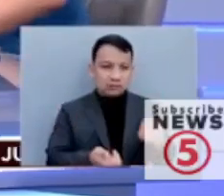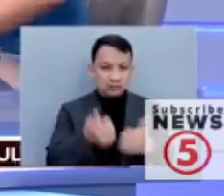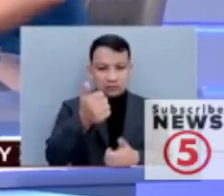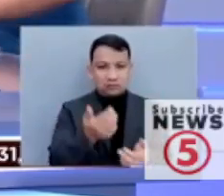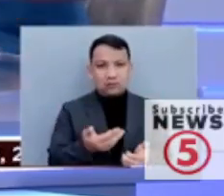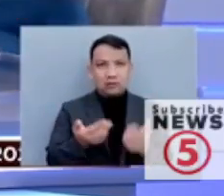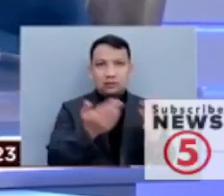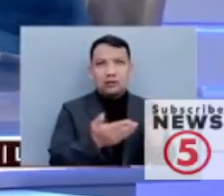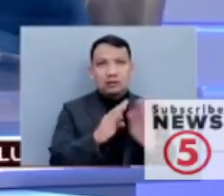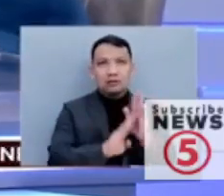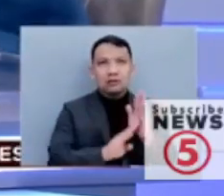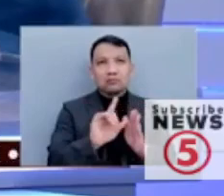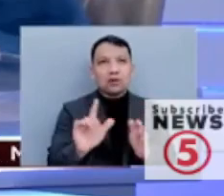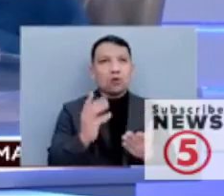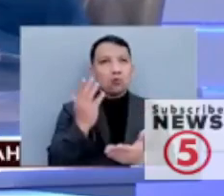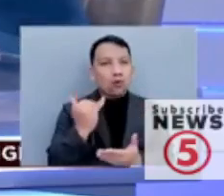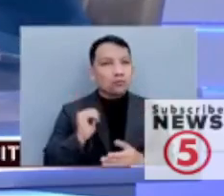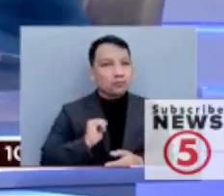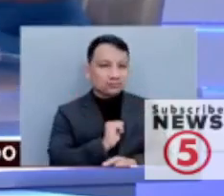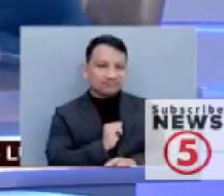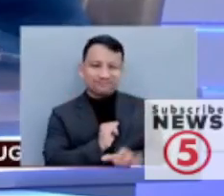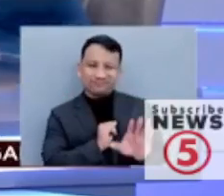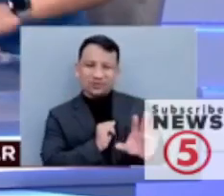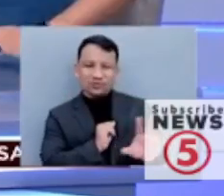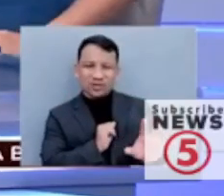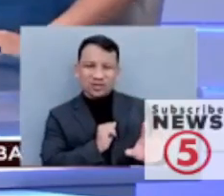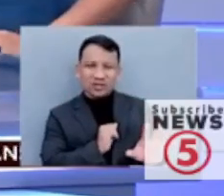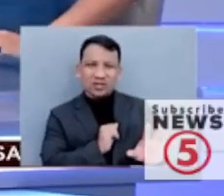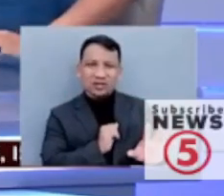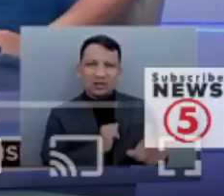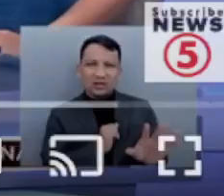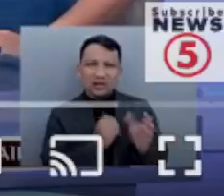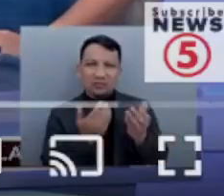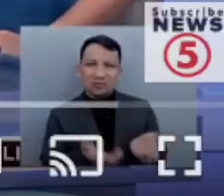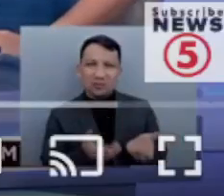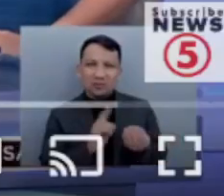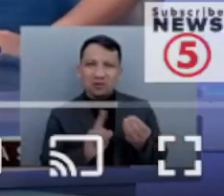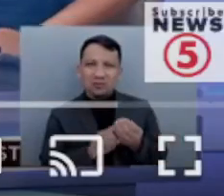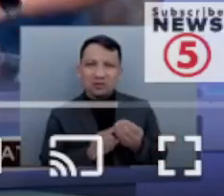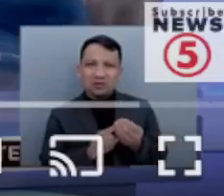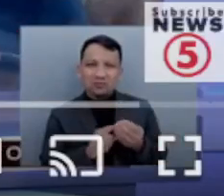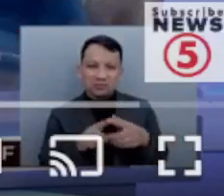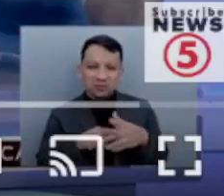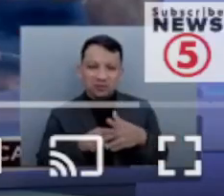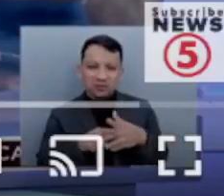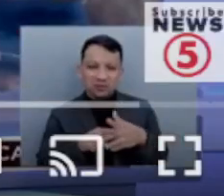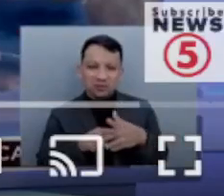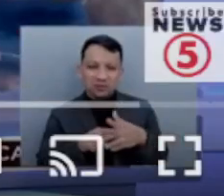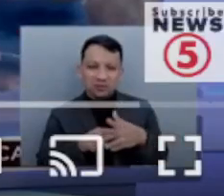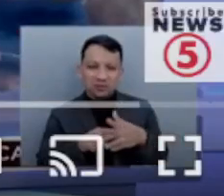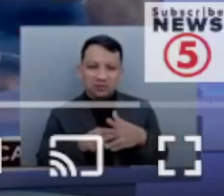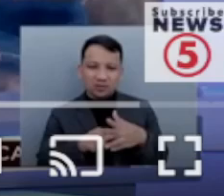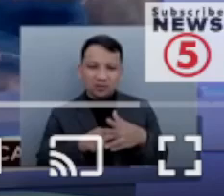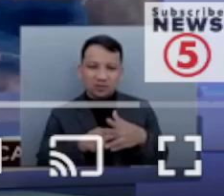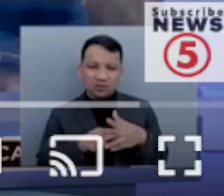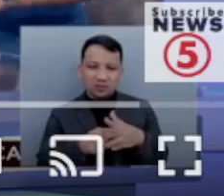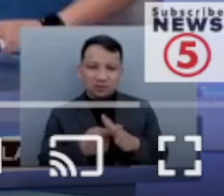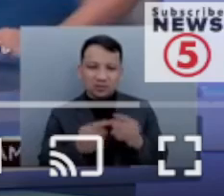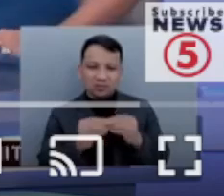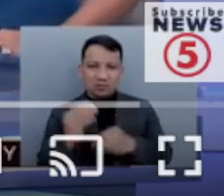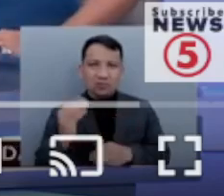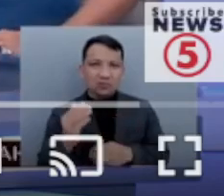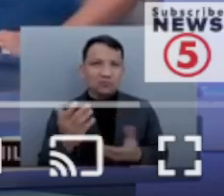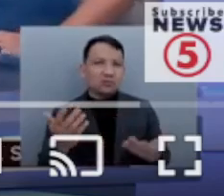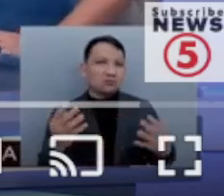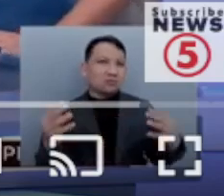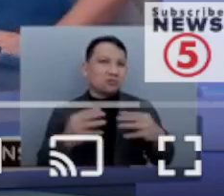resolusyon na yan sa Senado kasi talagang may mga senador na nagsasabi, teka muna, ano bang bigat niyan? Baka mamaya mag-trigger lang yan, lalo pang magkandalo-kulo. Exactly uli.